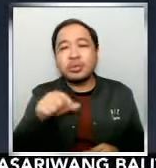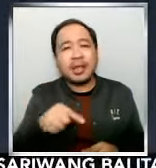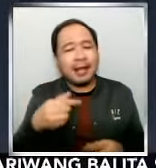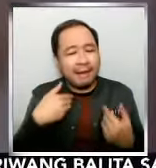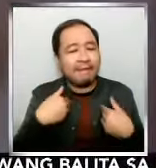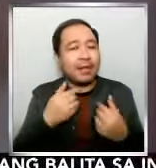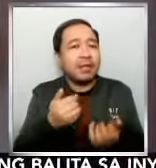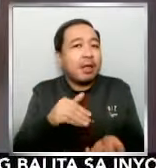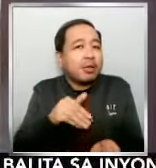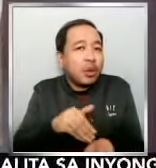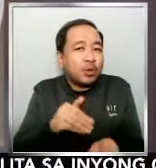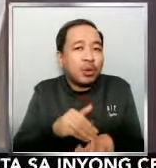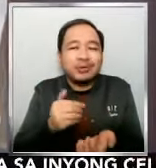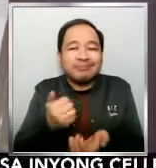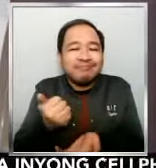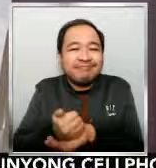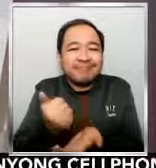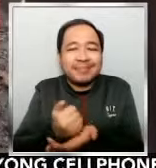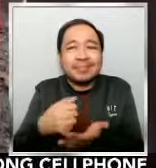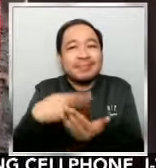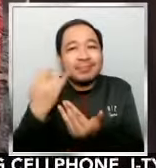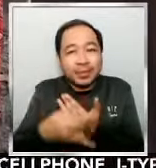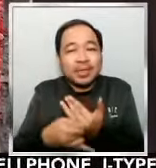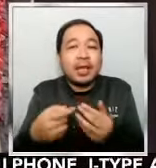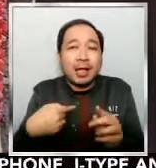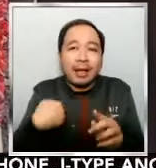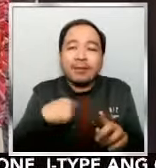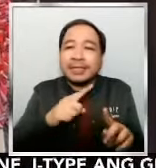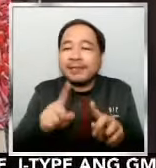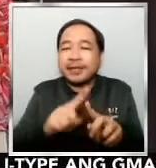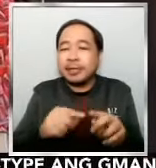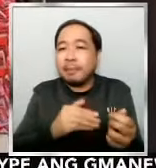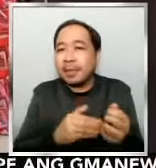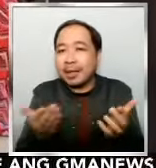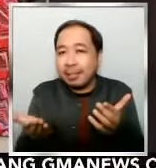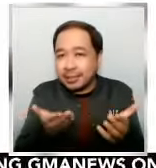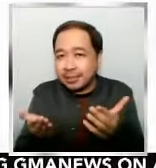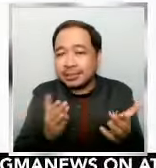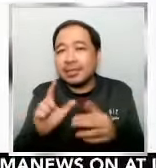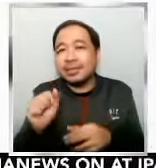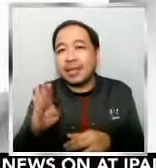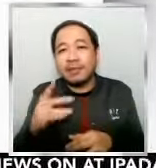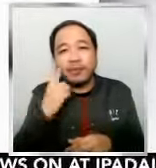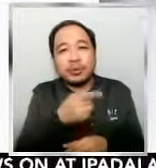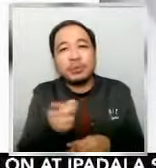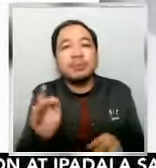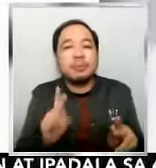saan nabigyan ng mga essential medical at laboratory service ang ilang residente.